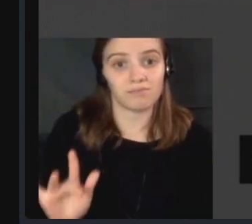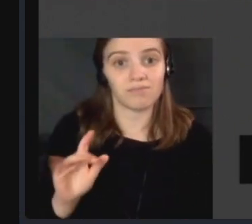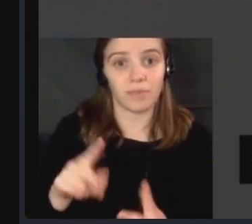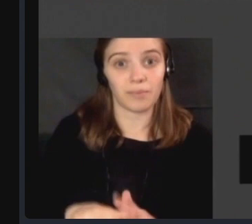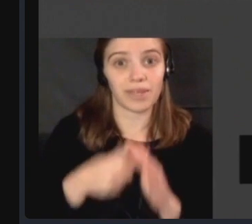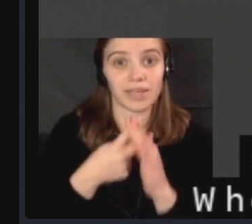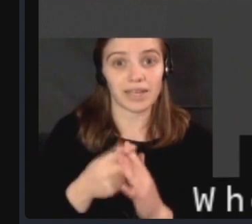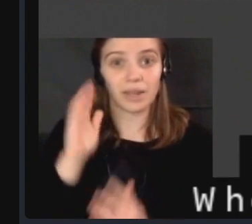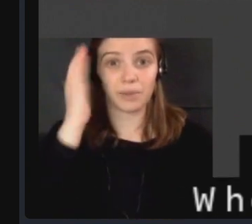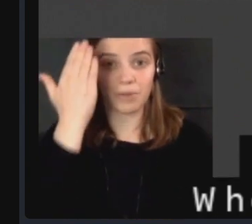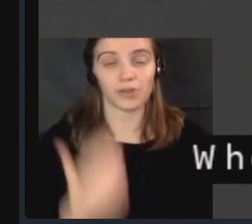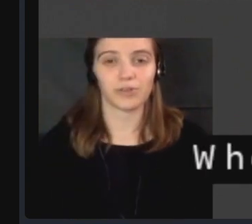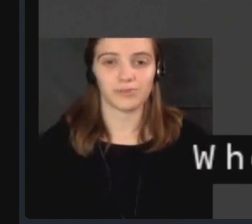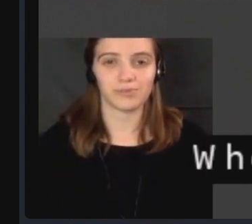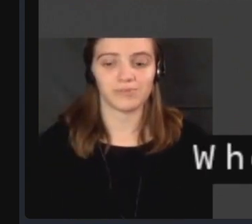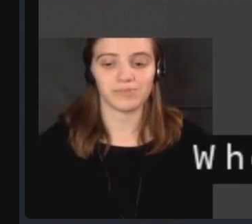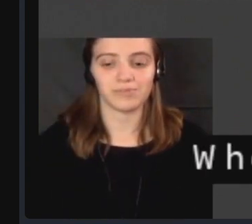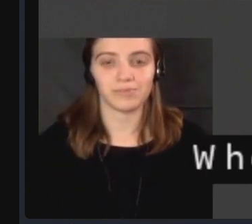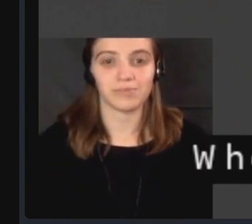You'll see